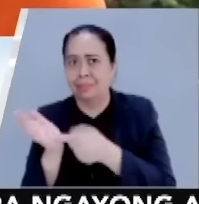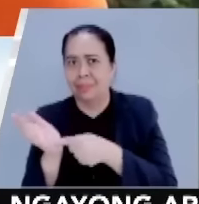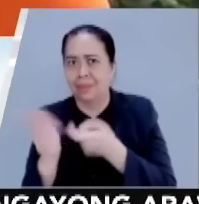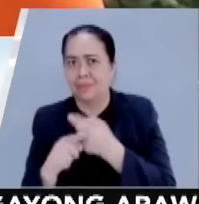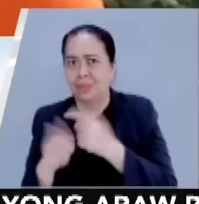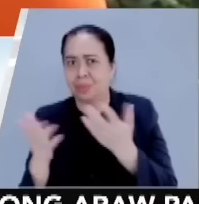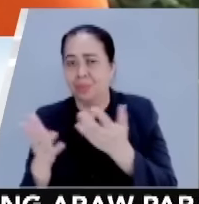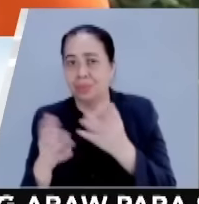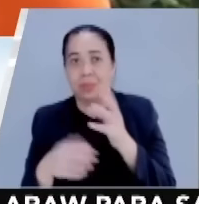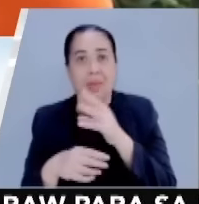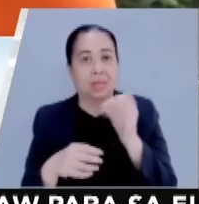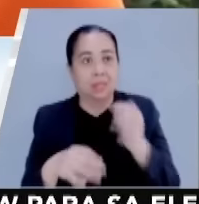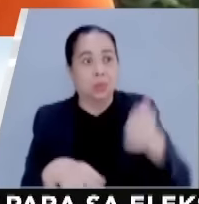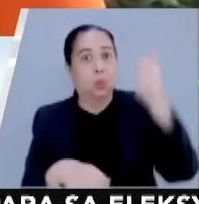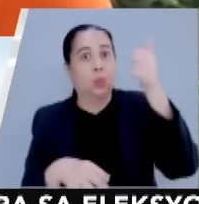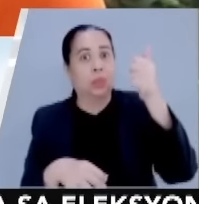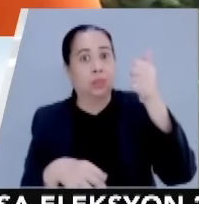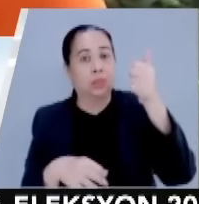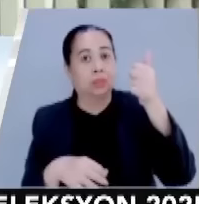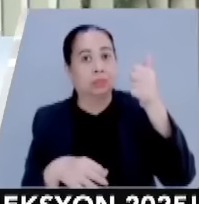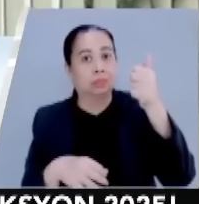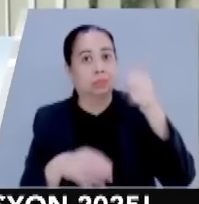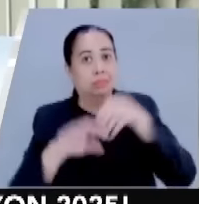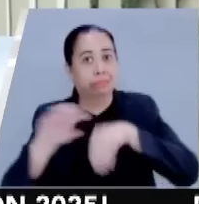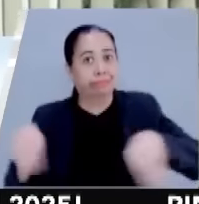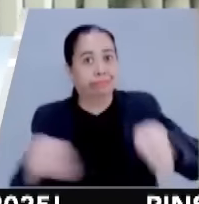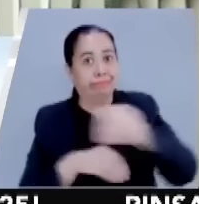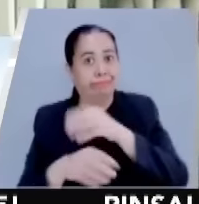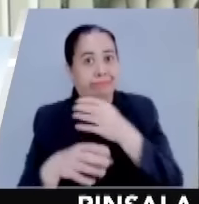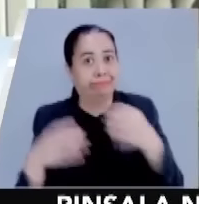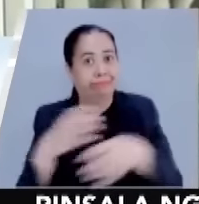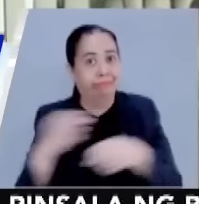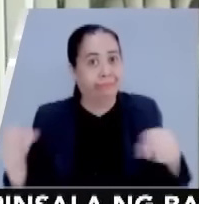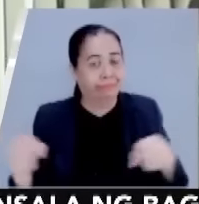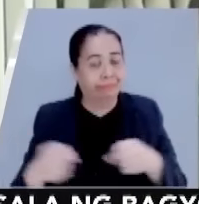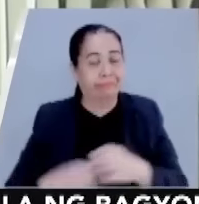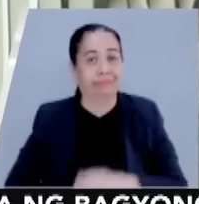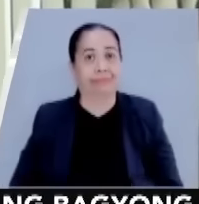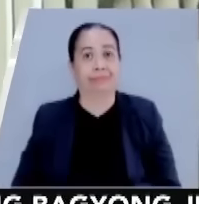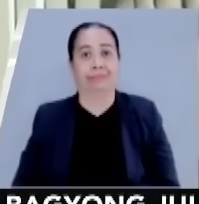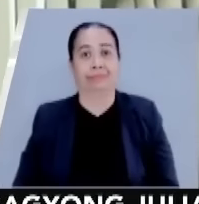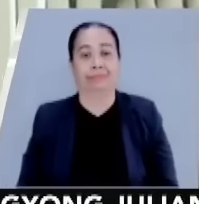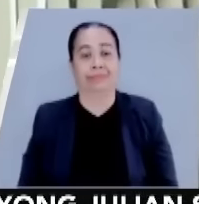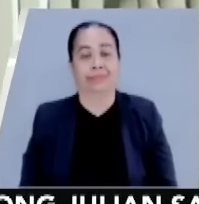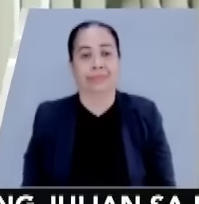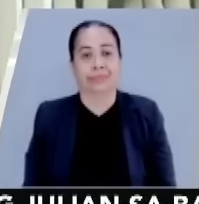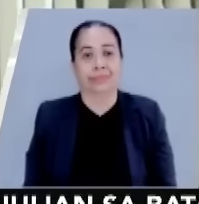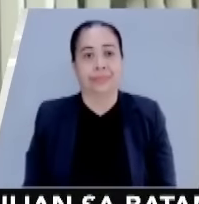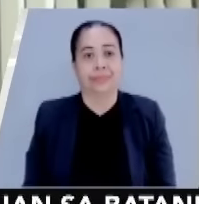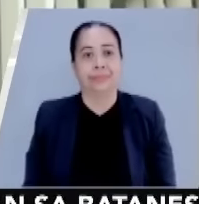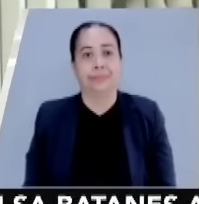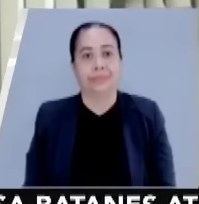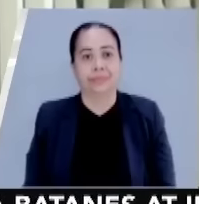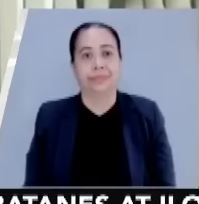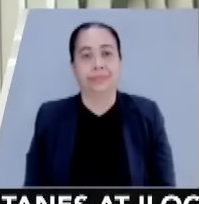kapag nanalo siya, babawiin niya ba yung... Para sa GMA Integrated News, Mark